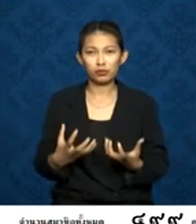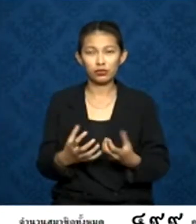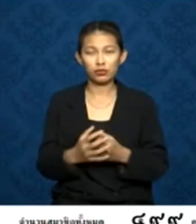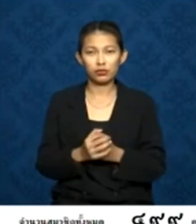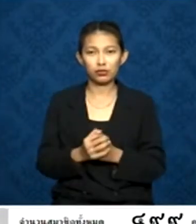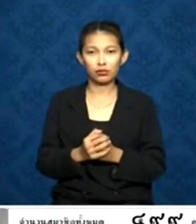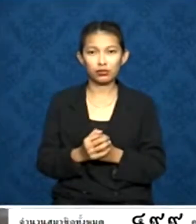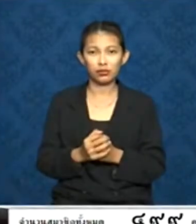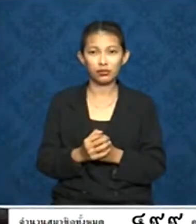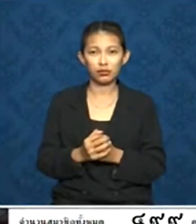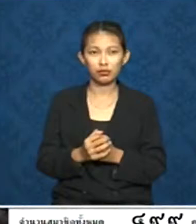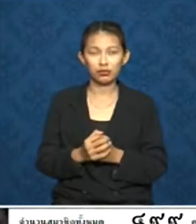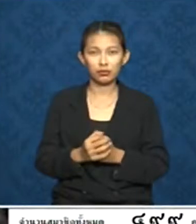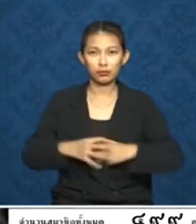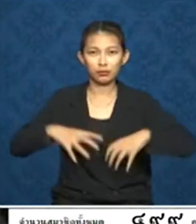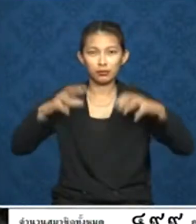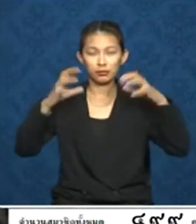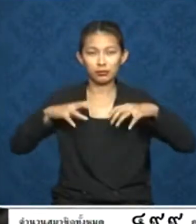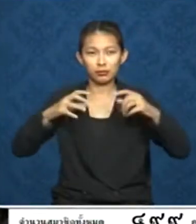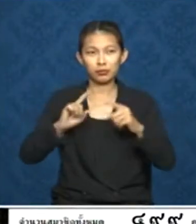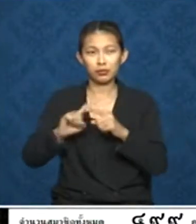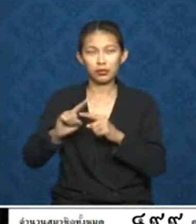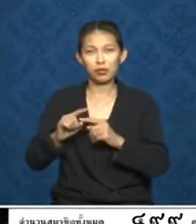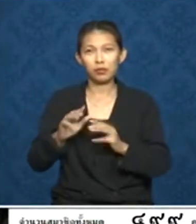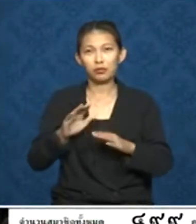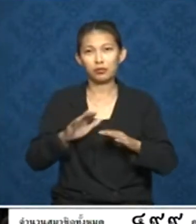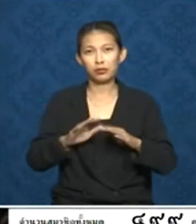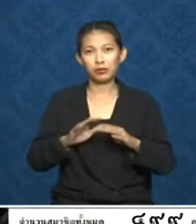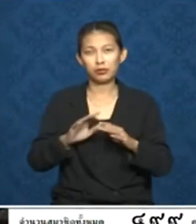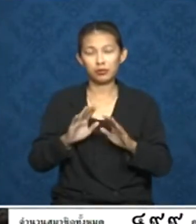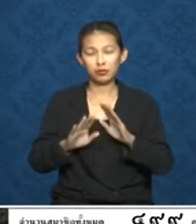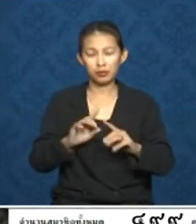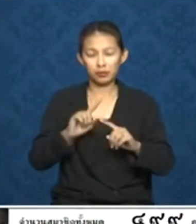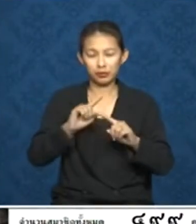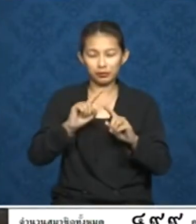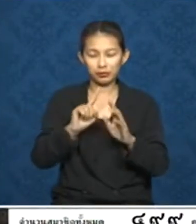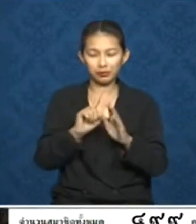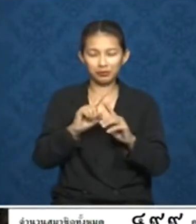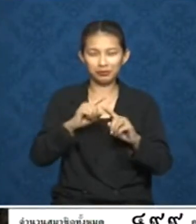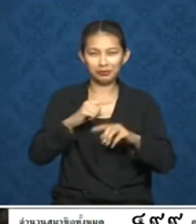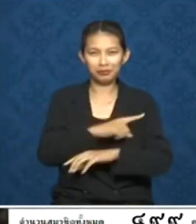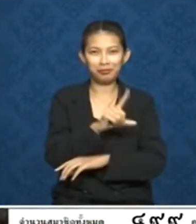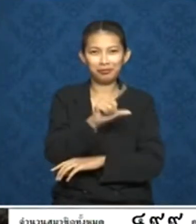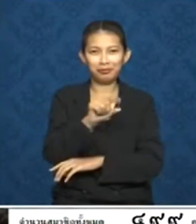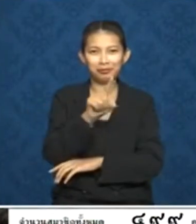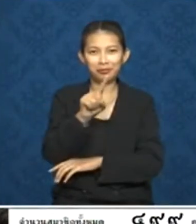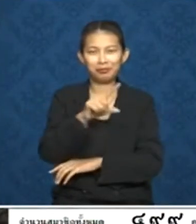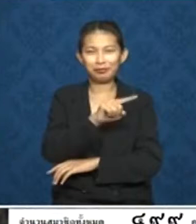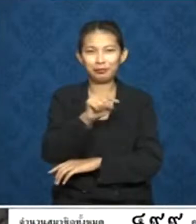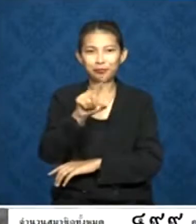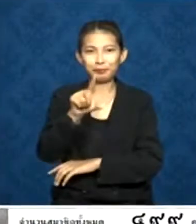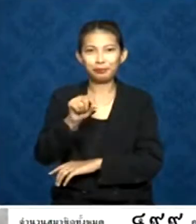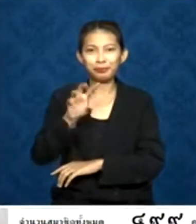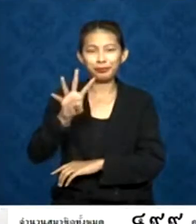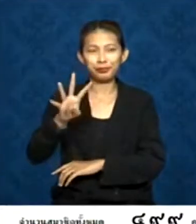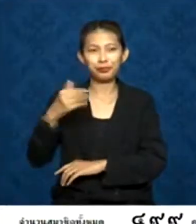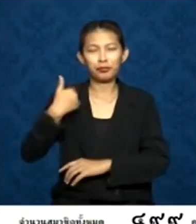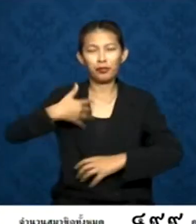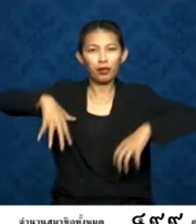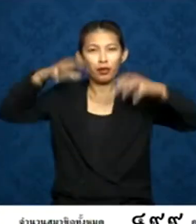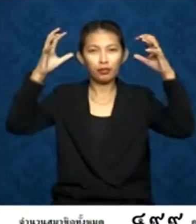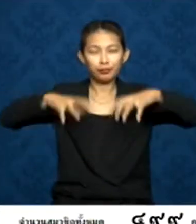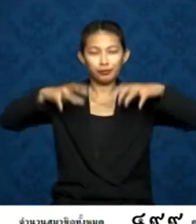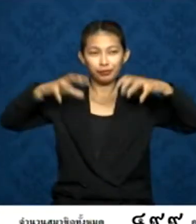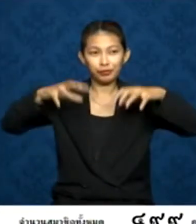ภาคใ้ ช่วงตั้งแต่ 21-24มีฝนตกหนัก และ